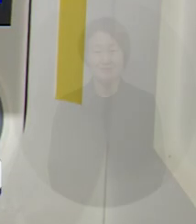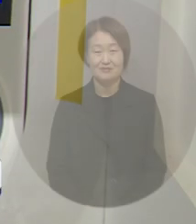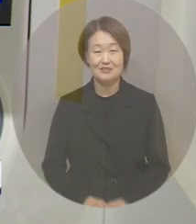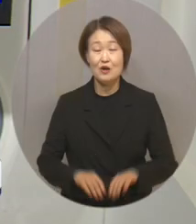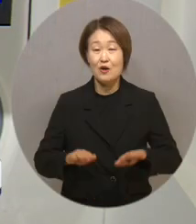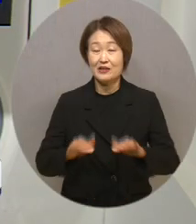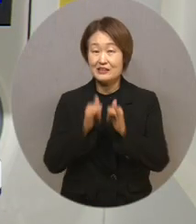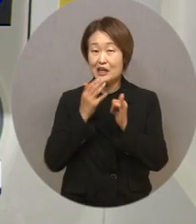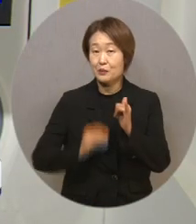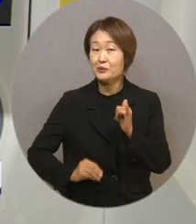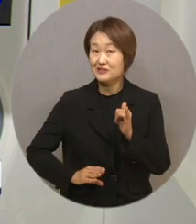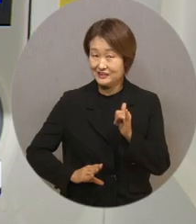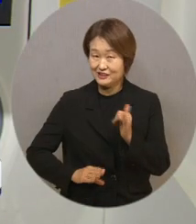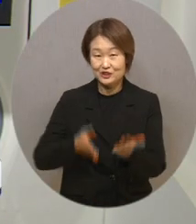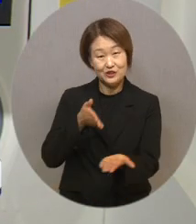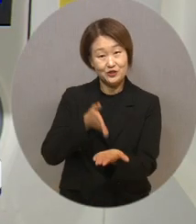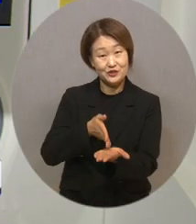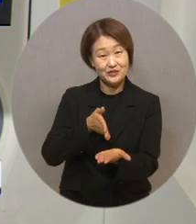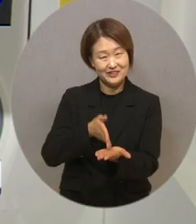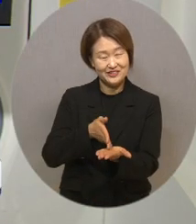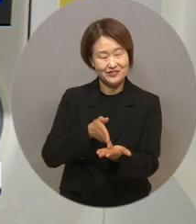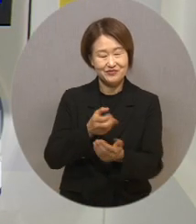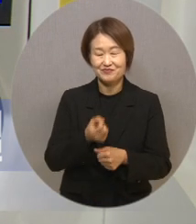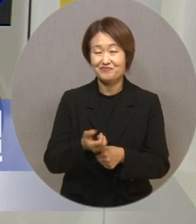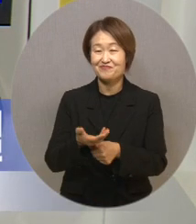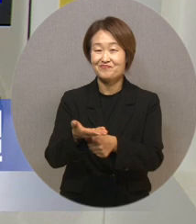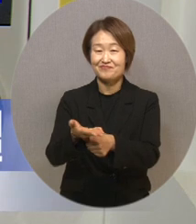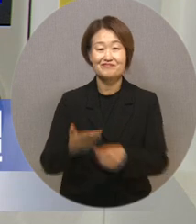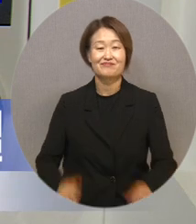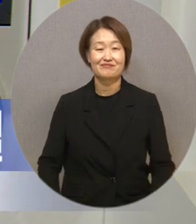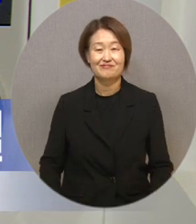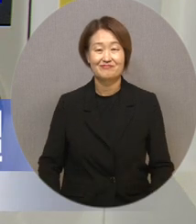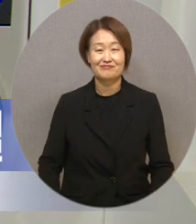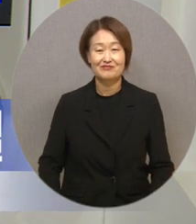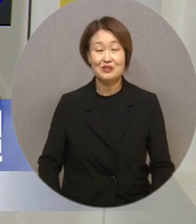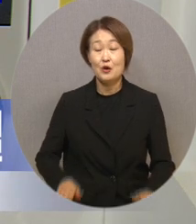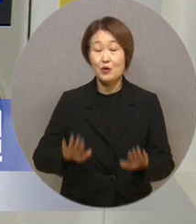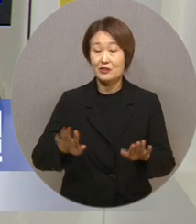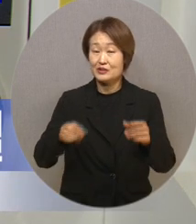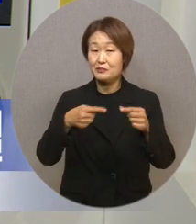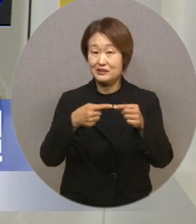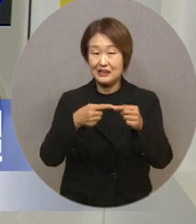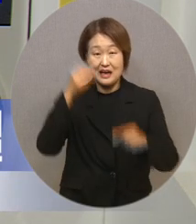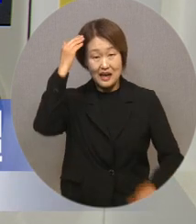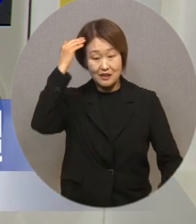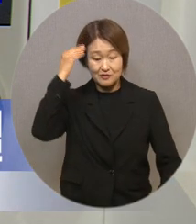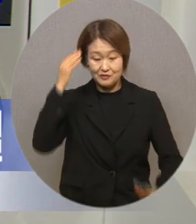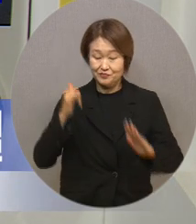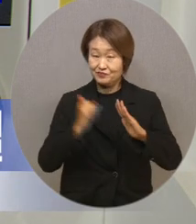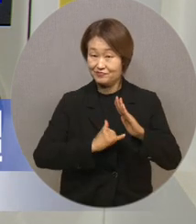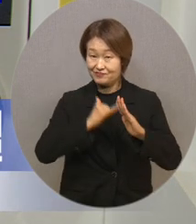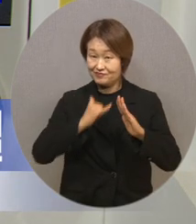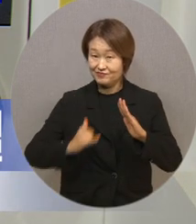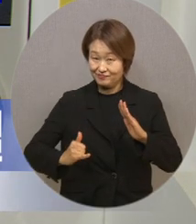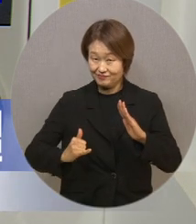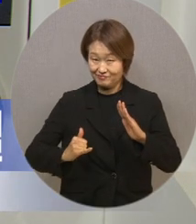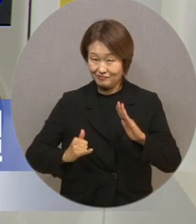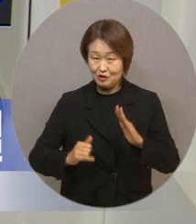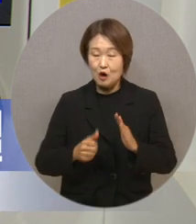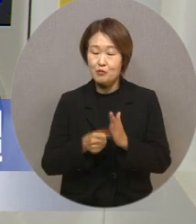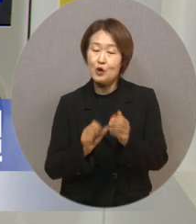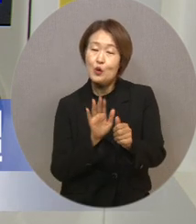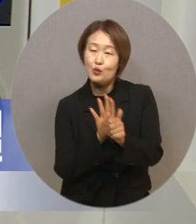외세어 뉴스와 함께 사회복지계 이슈를 만나봅니다. 오늘 첫 번째 기사입니다. 한국장애인고용공단이